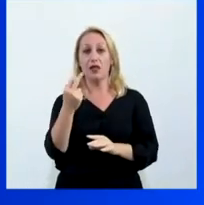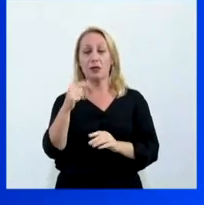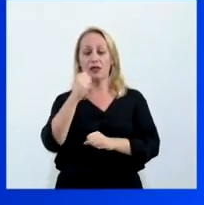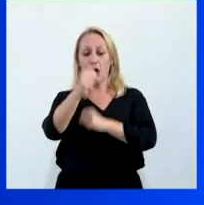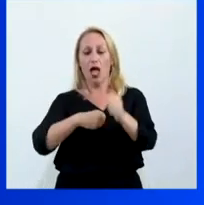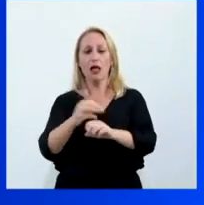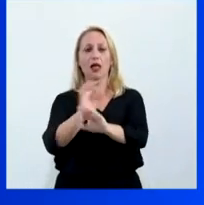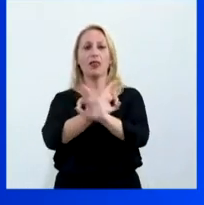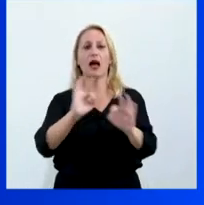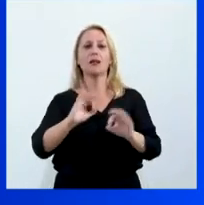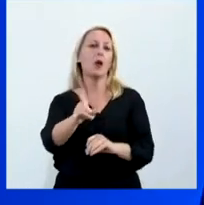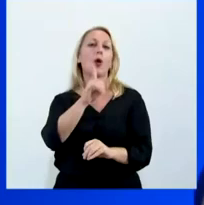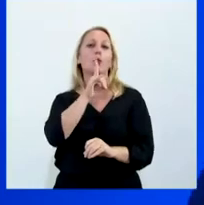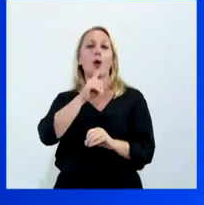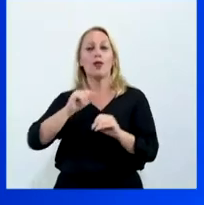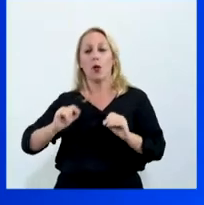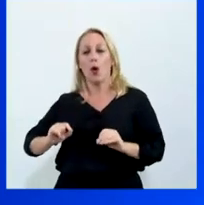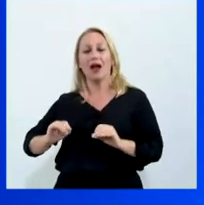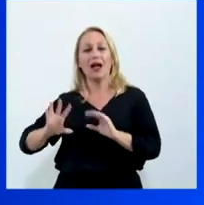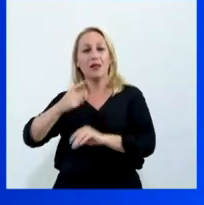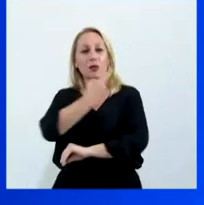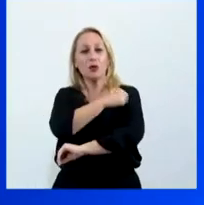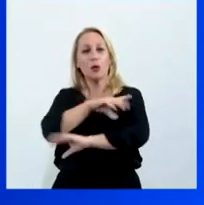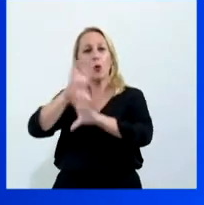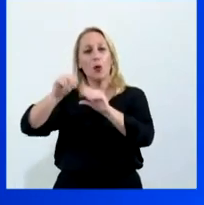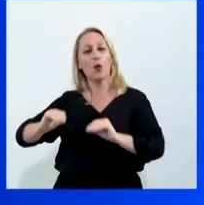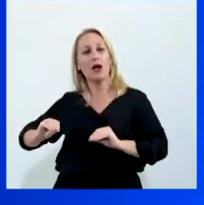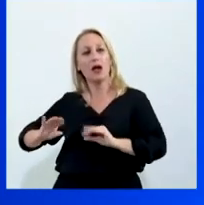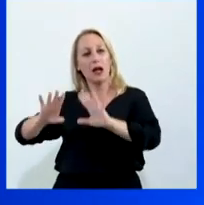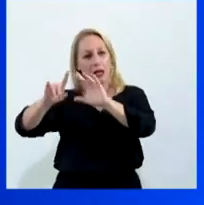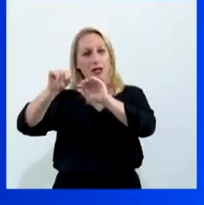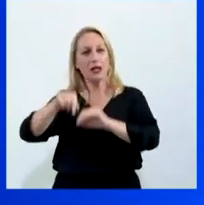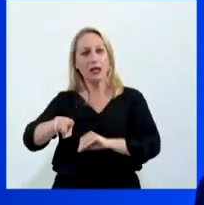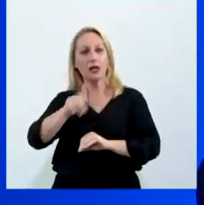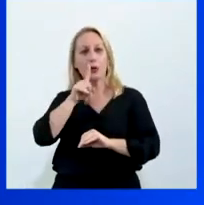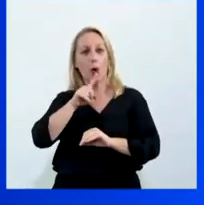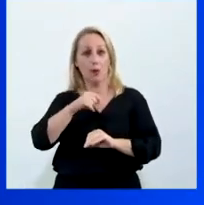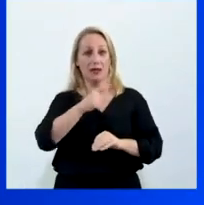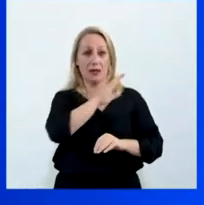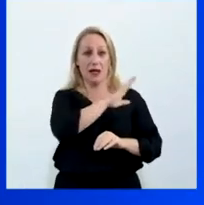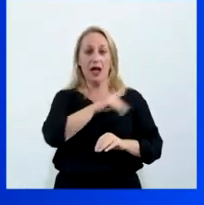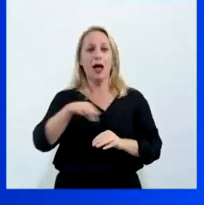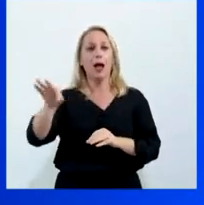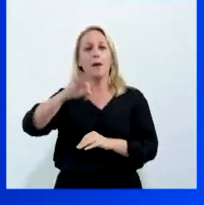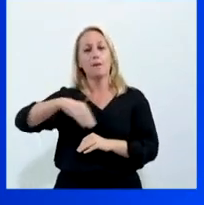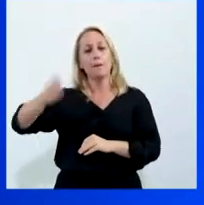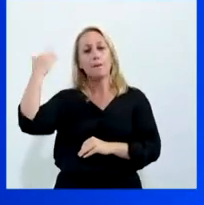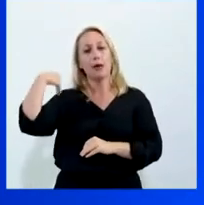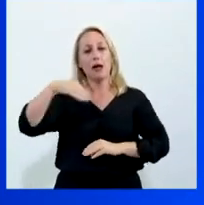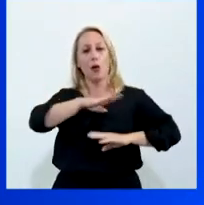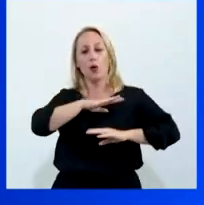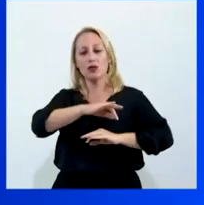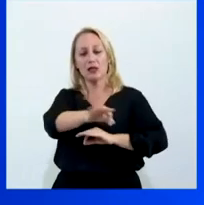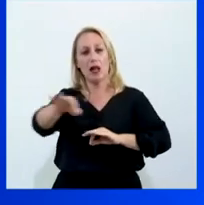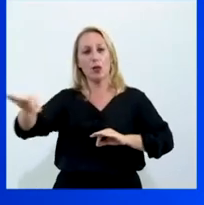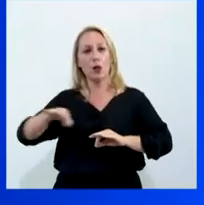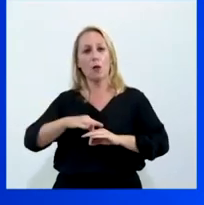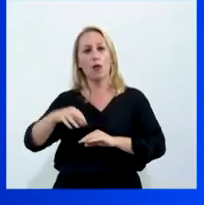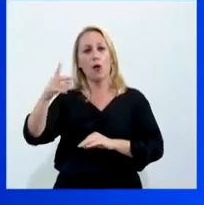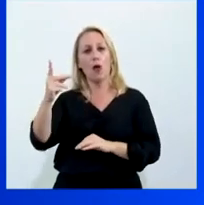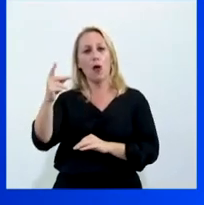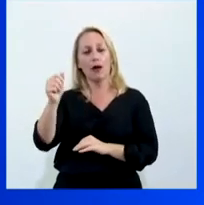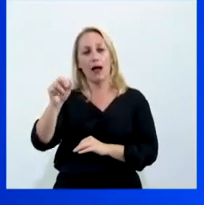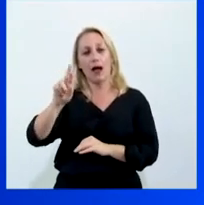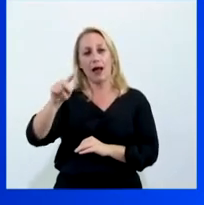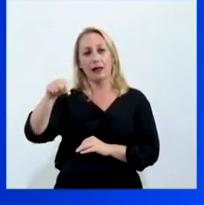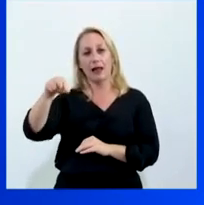και για το αντικαρκυνικό νοσοκομείο, το οποίο θα ακολουθήσει αμέσως μετά στο στρατόπεδο Καρατάς. Άρα αυτές είναι μόνο λίγες